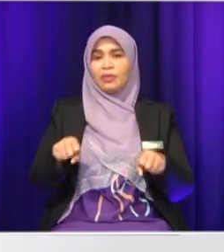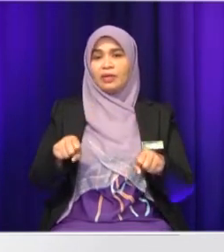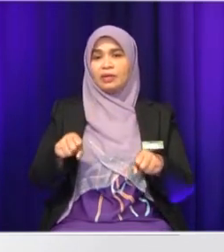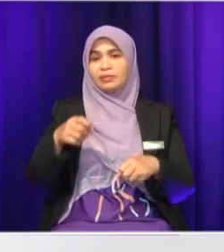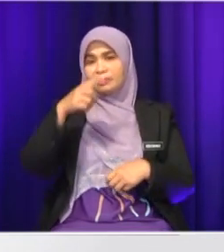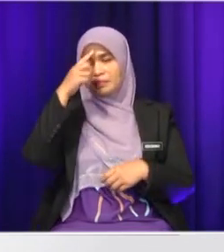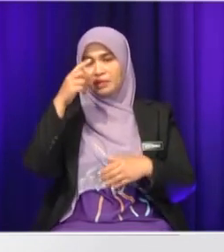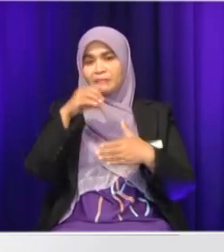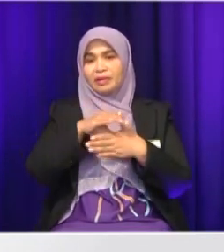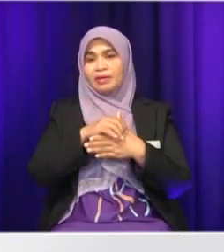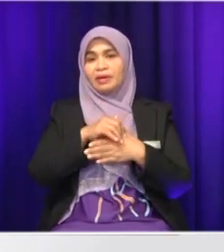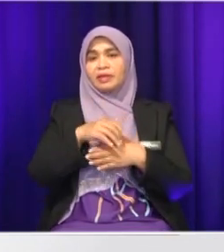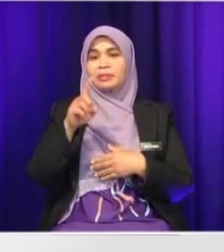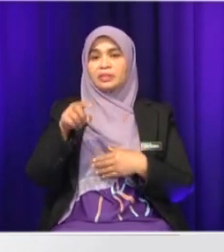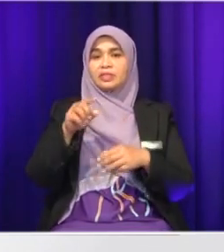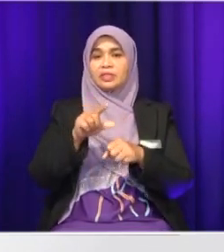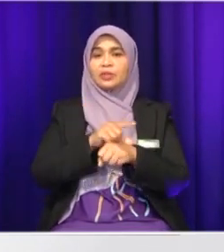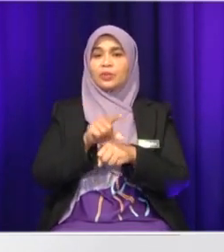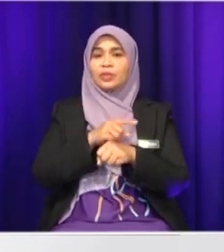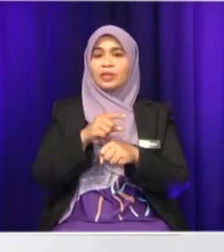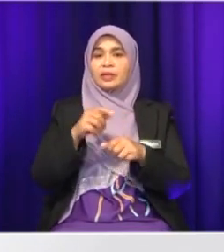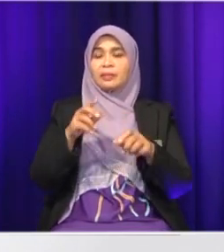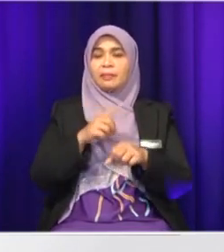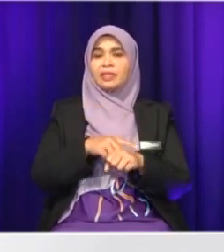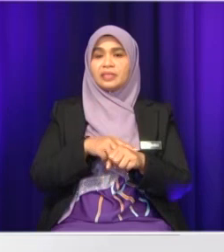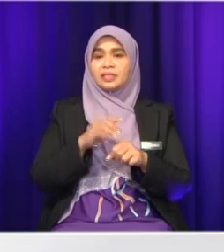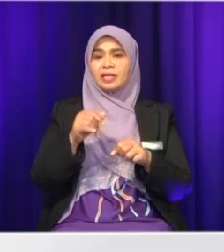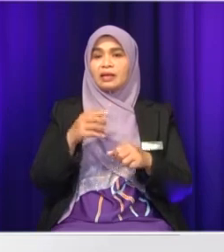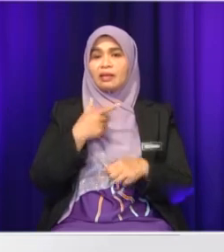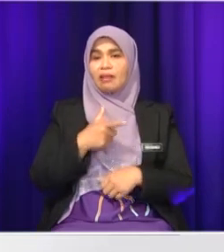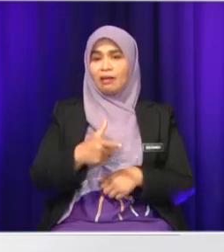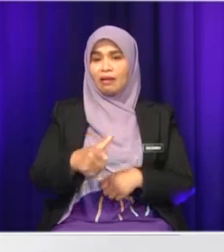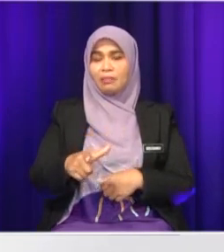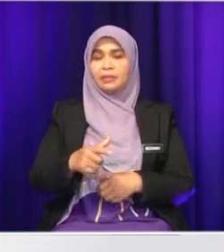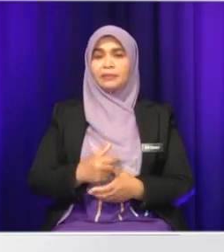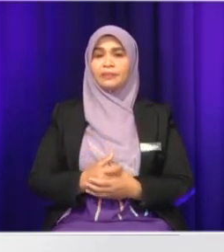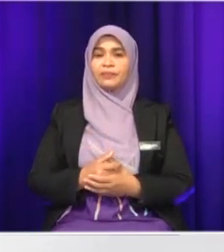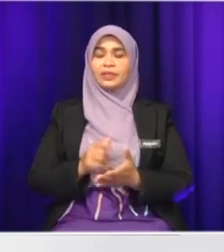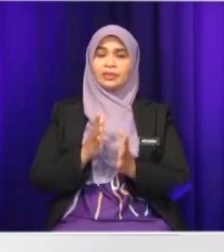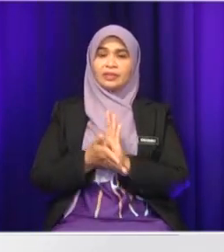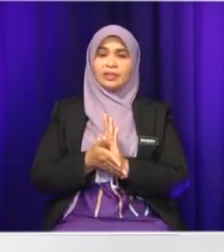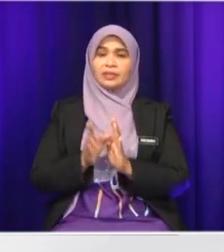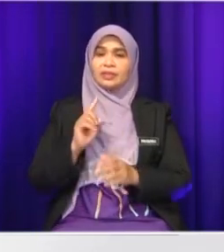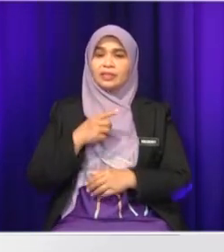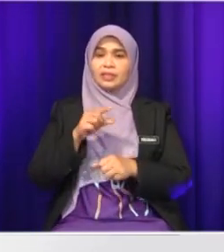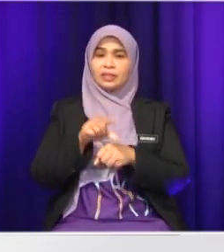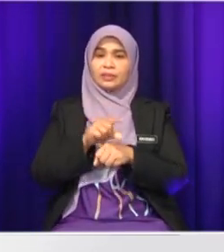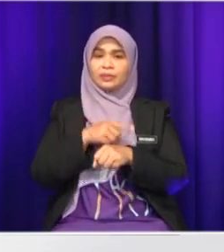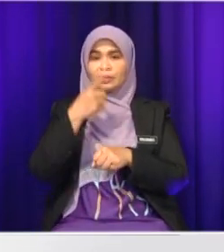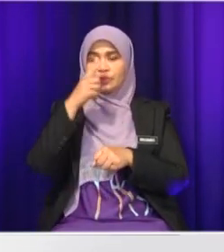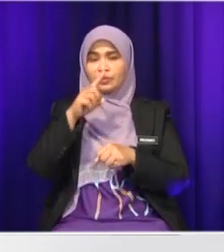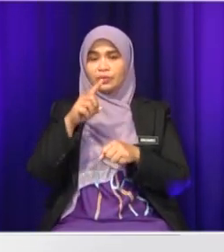daging kambing ayam agak lambat lah eh Biasanya kita akan gunung pada makanan yang gantian yang pendek